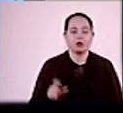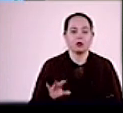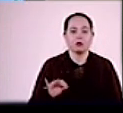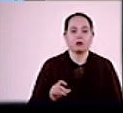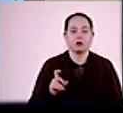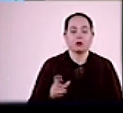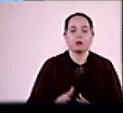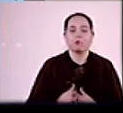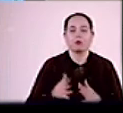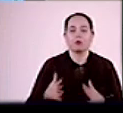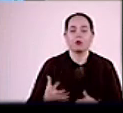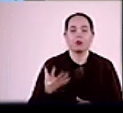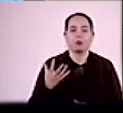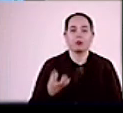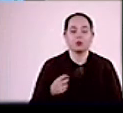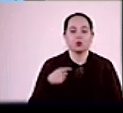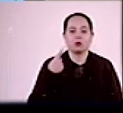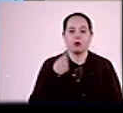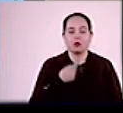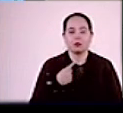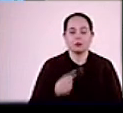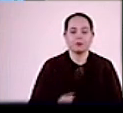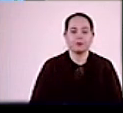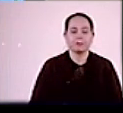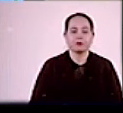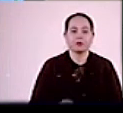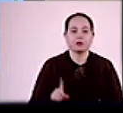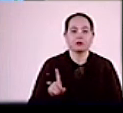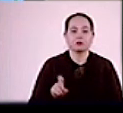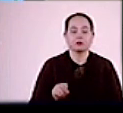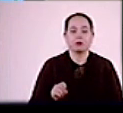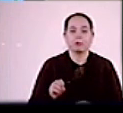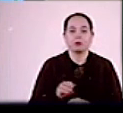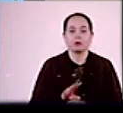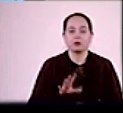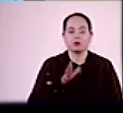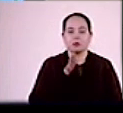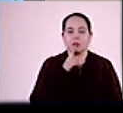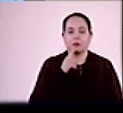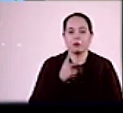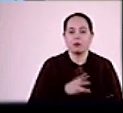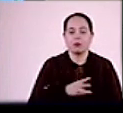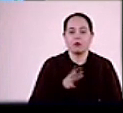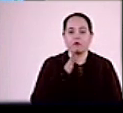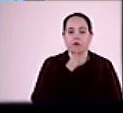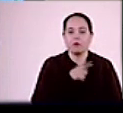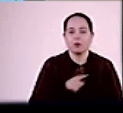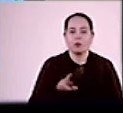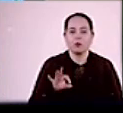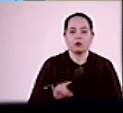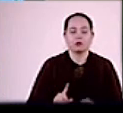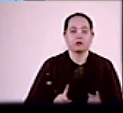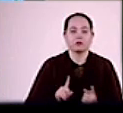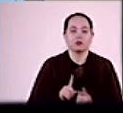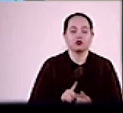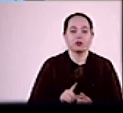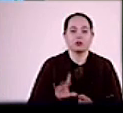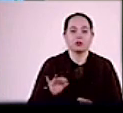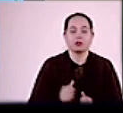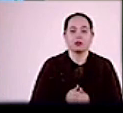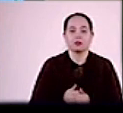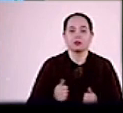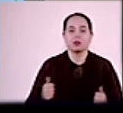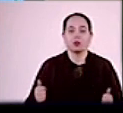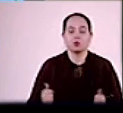Их более 500 лиц. За 15 лет романного времени они встречаются и